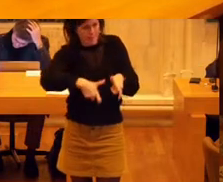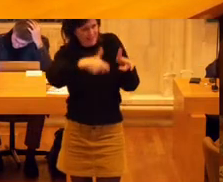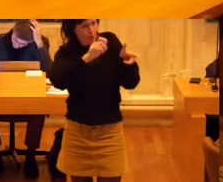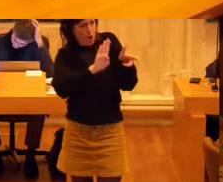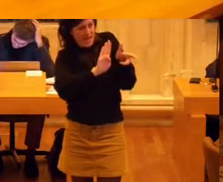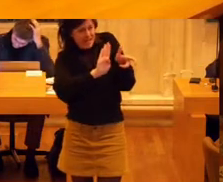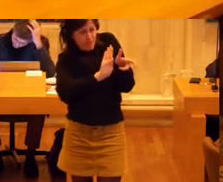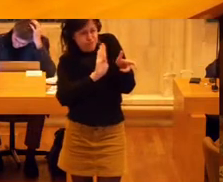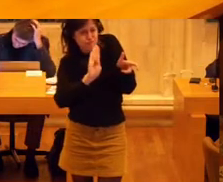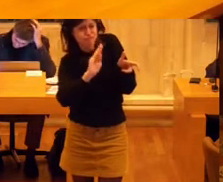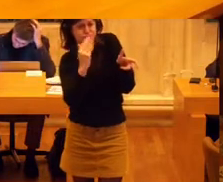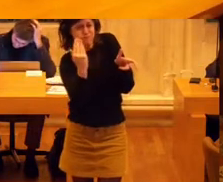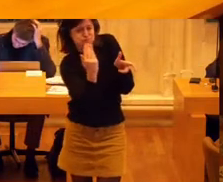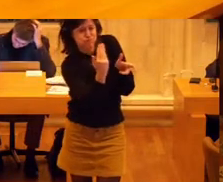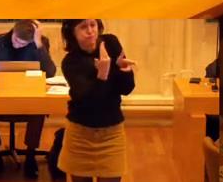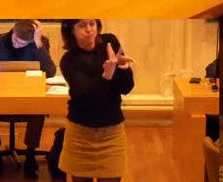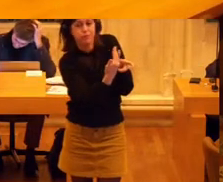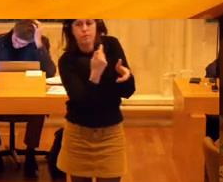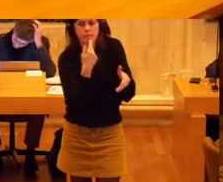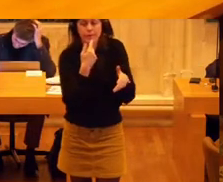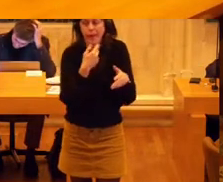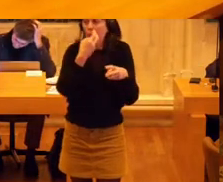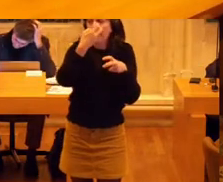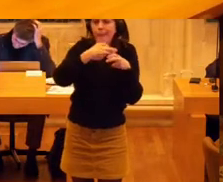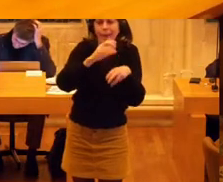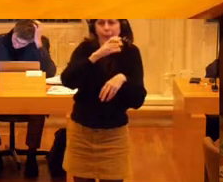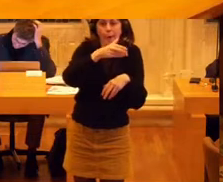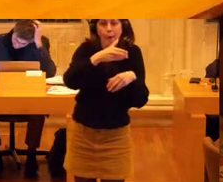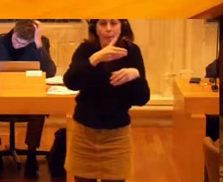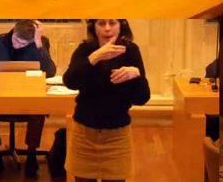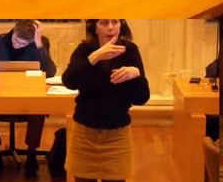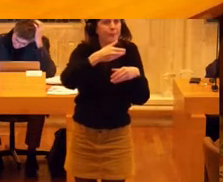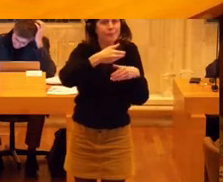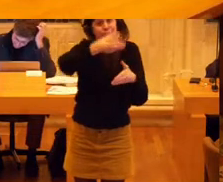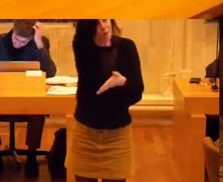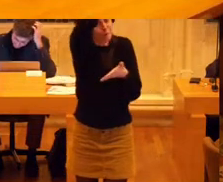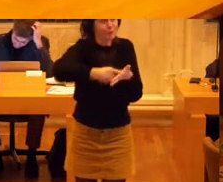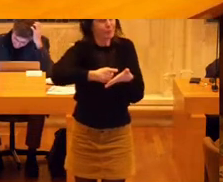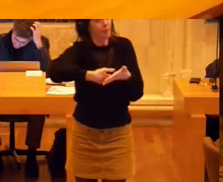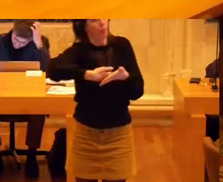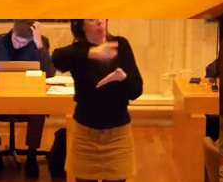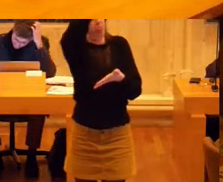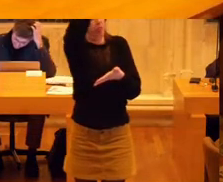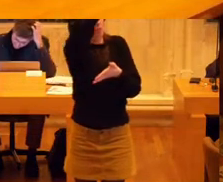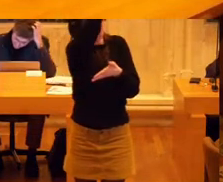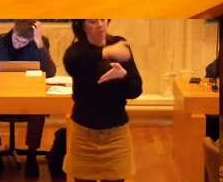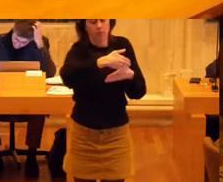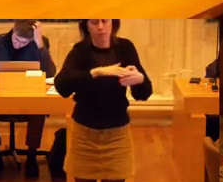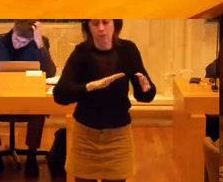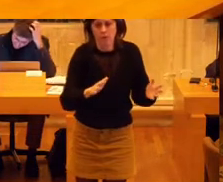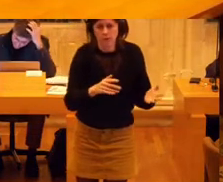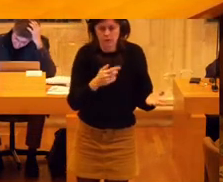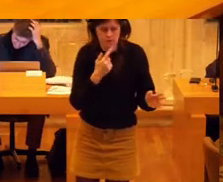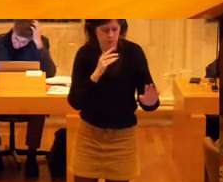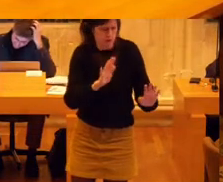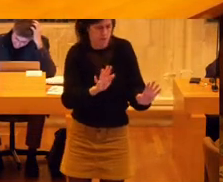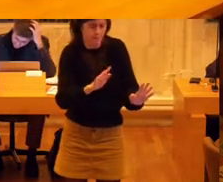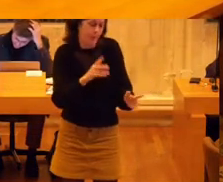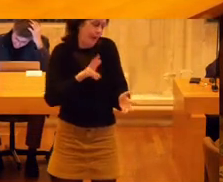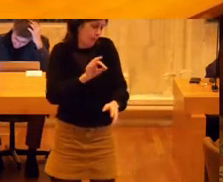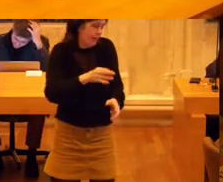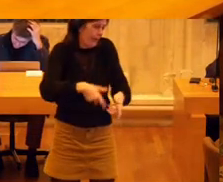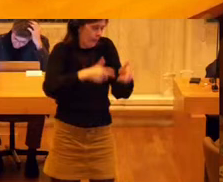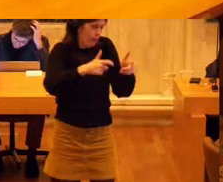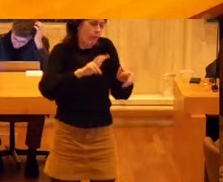aurait complètement fait disparaître le caractère pierre de Caen. Bon, donc, il y a un certain nombre, effectivement, d'immeubles qui vont